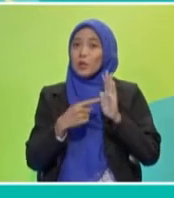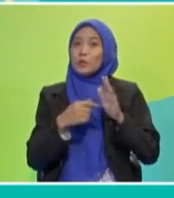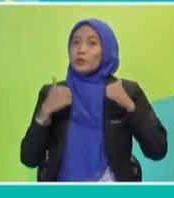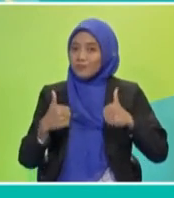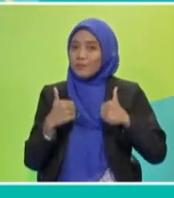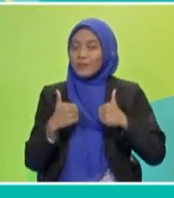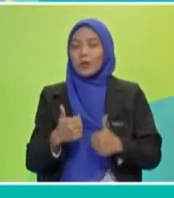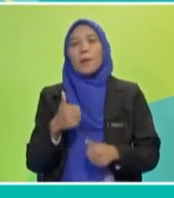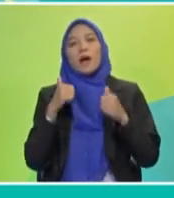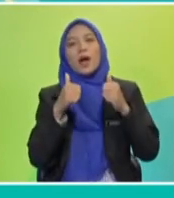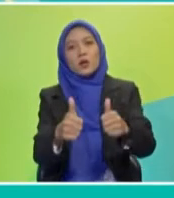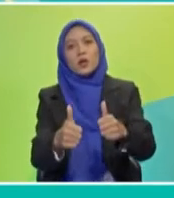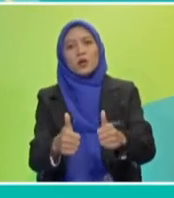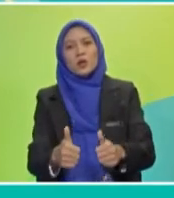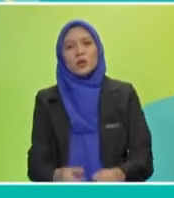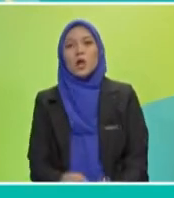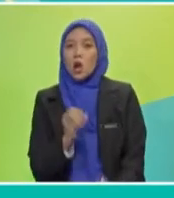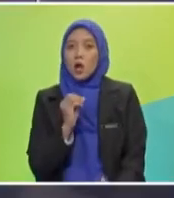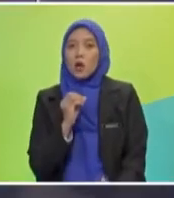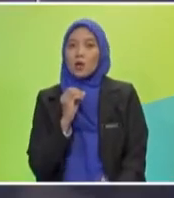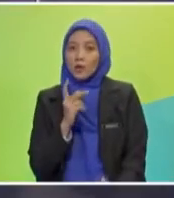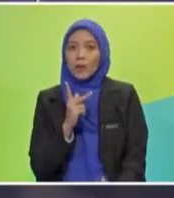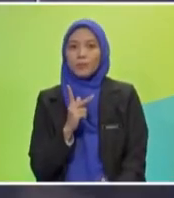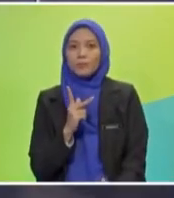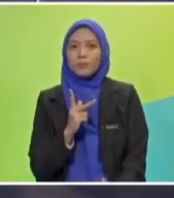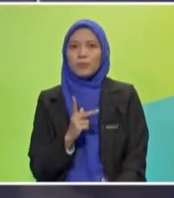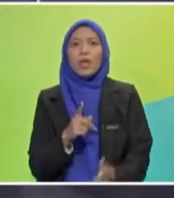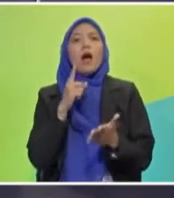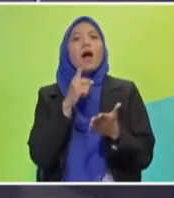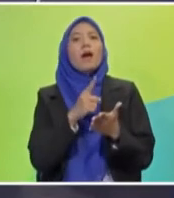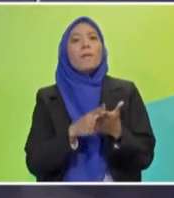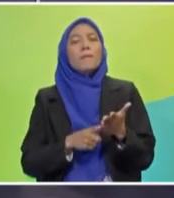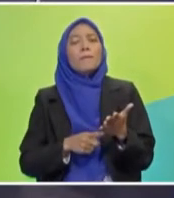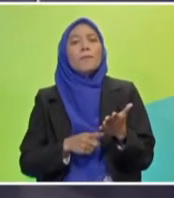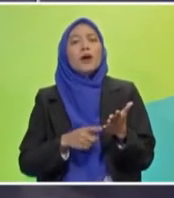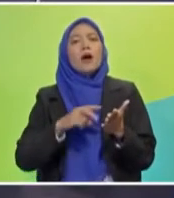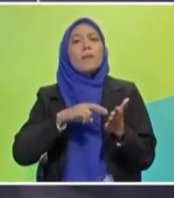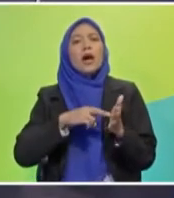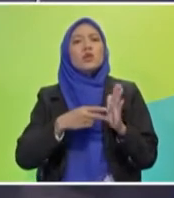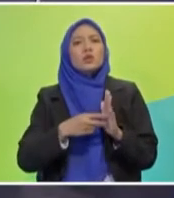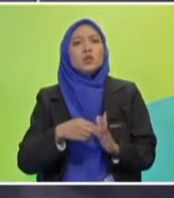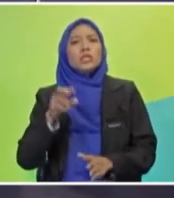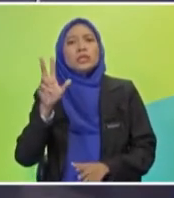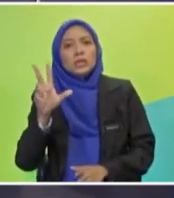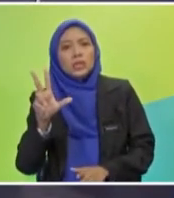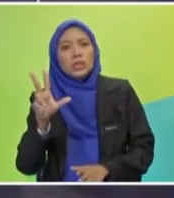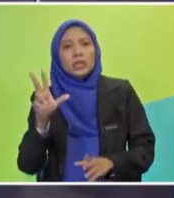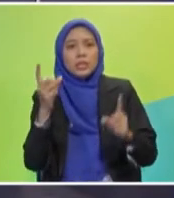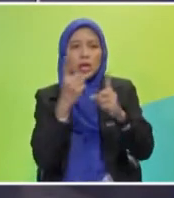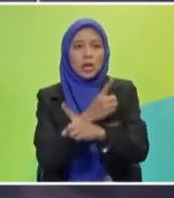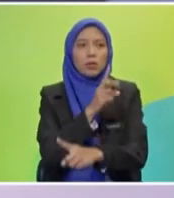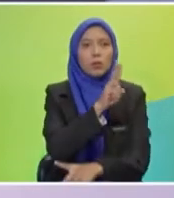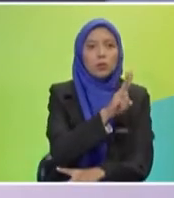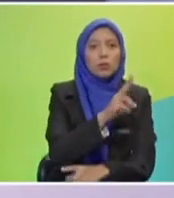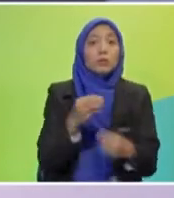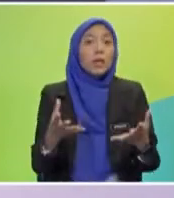Wah, terbaik murid-murid. Baik cikgu, jom kita teruskan. Jadi apa yang dimaksudkan dengan tiga darab dua sama dengan enam tadi?